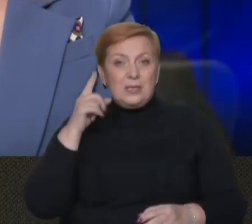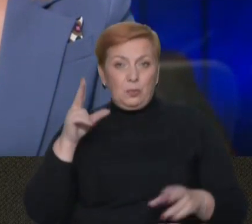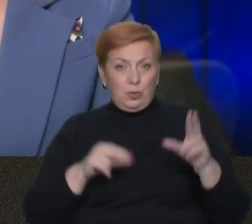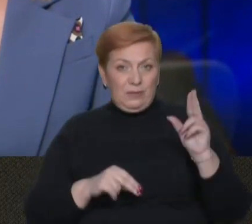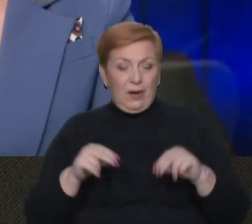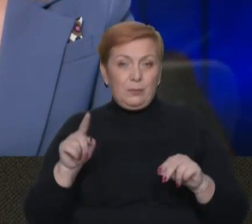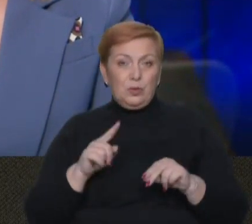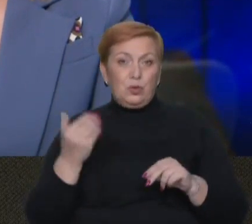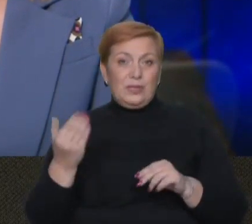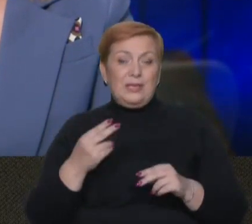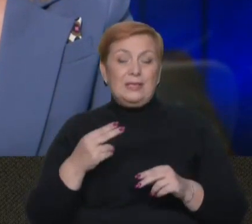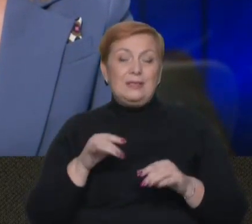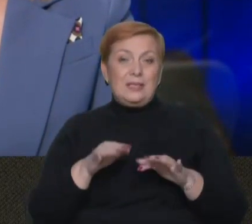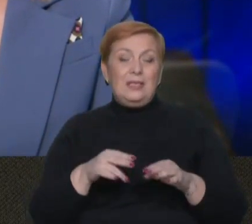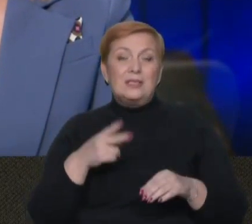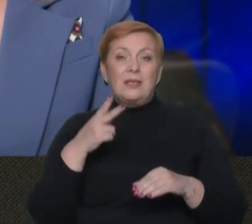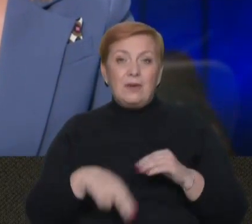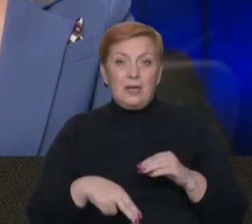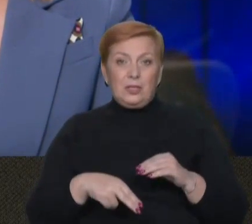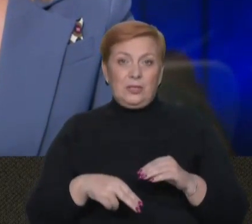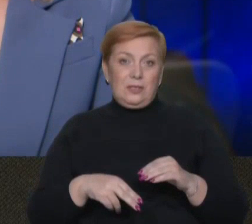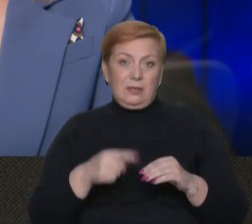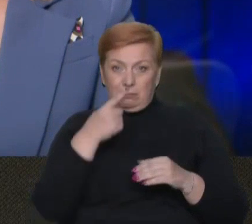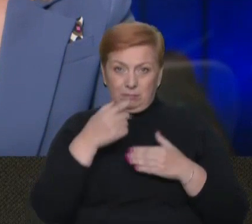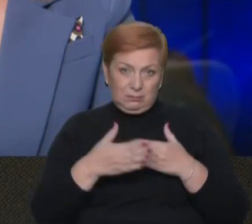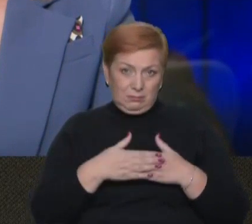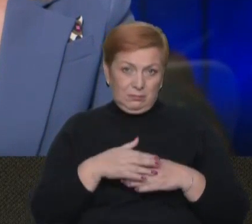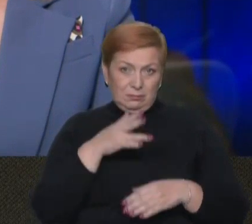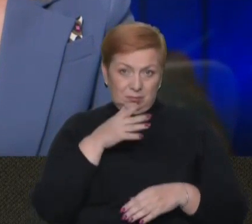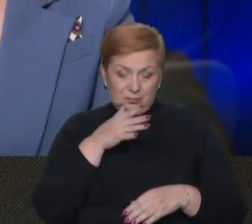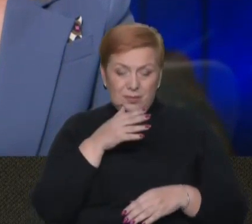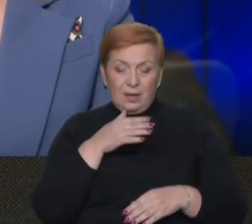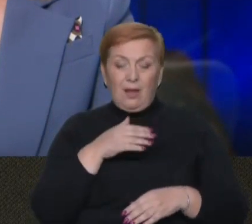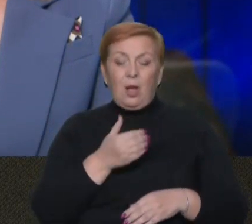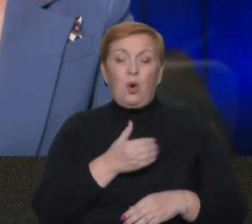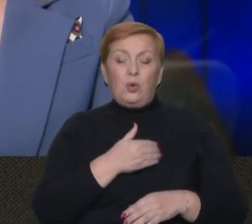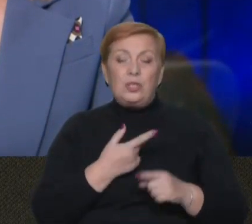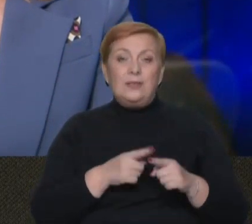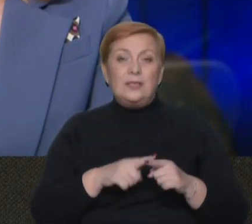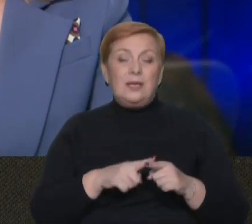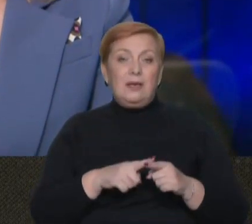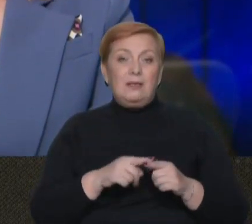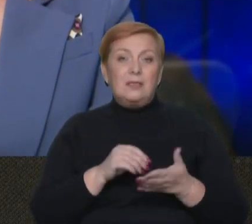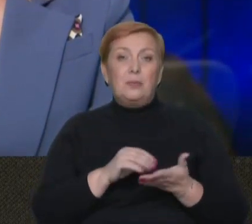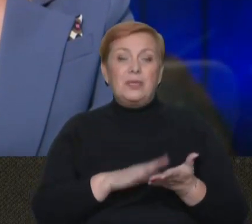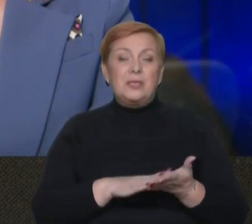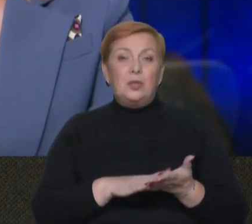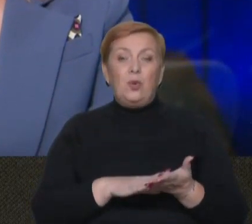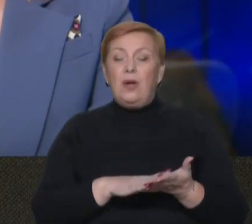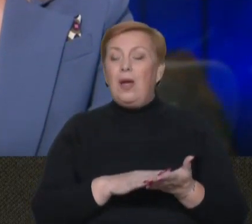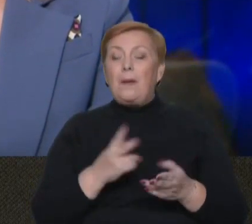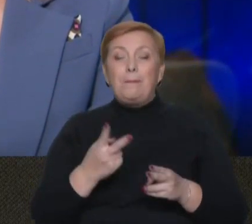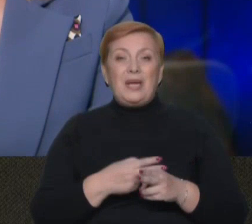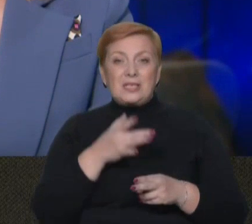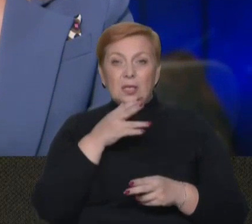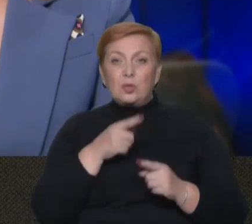дії завершаться якомога швидше Хоча ця акція зазначалася якби безстроково Угу Пане Андрію я